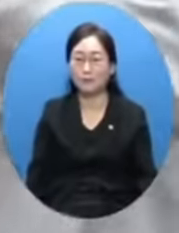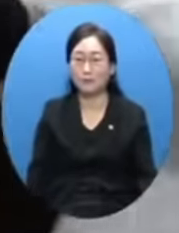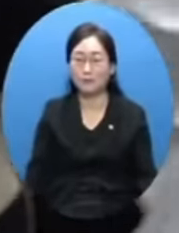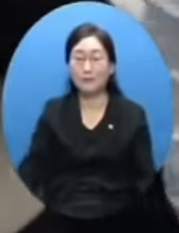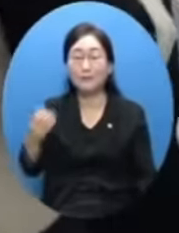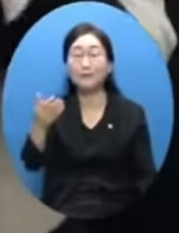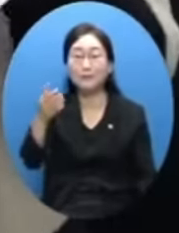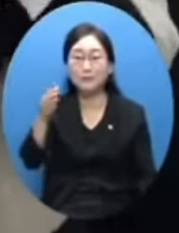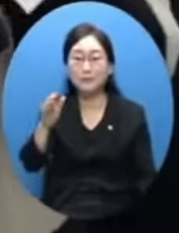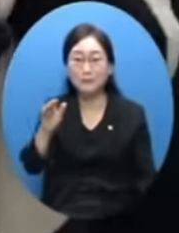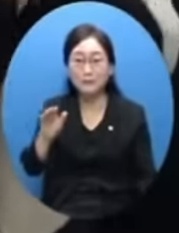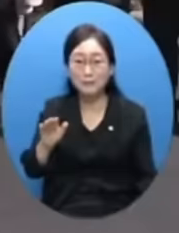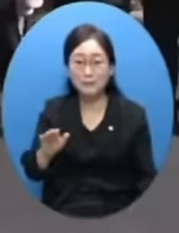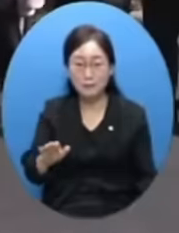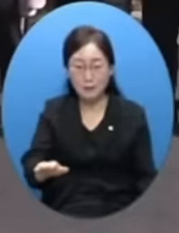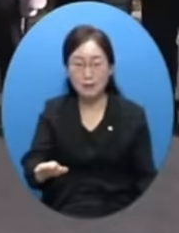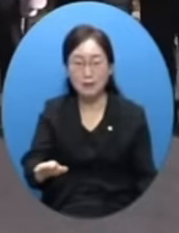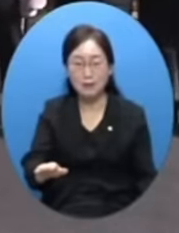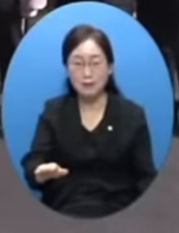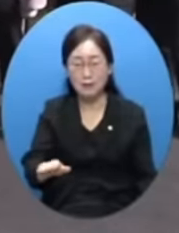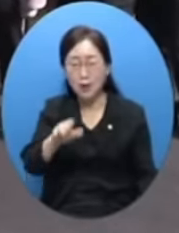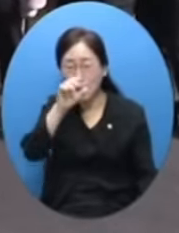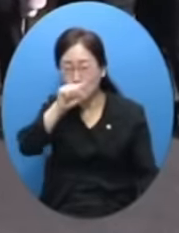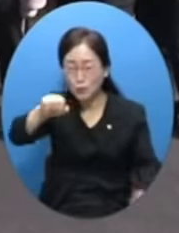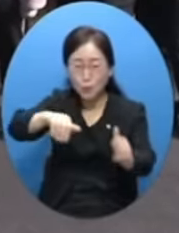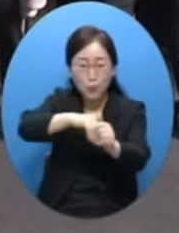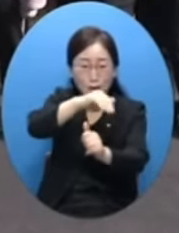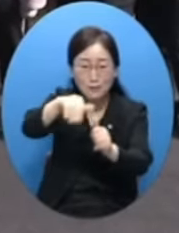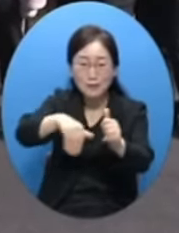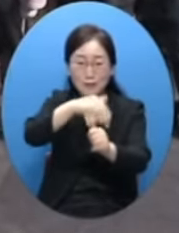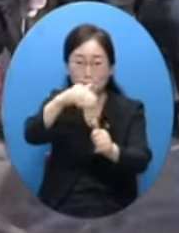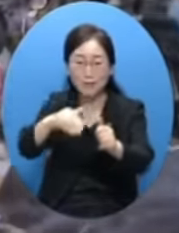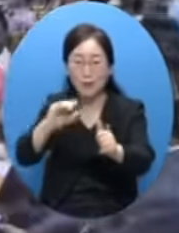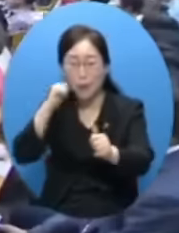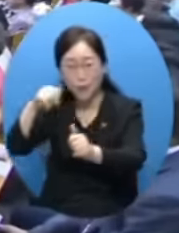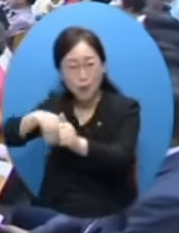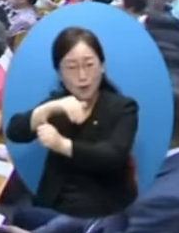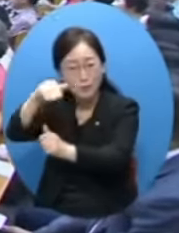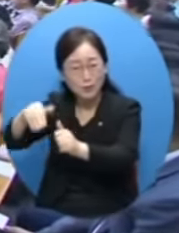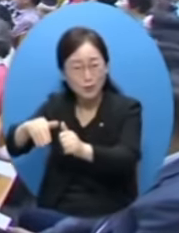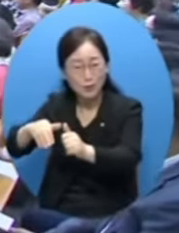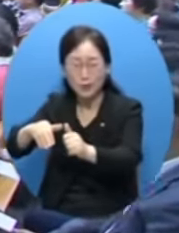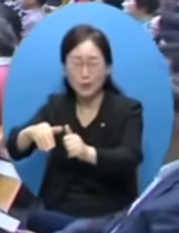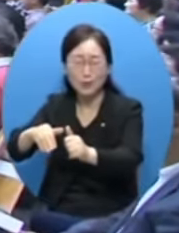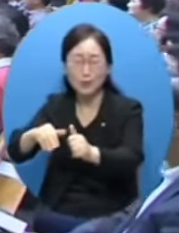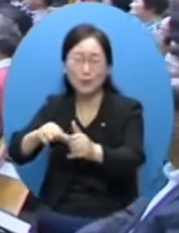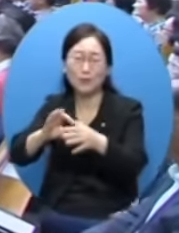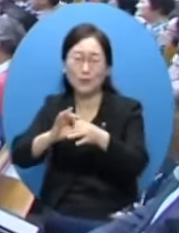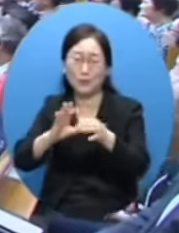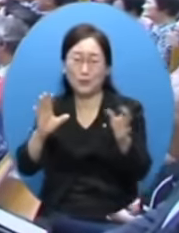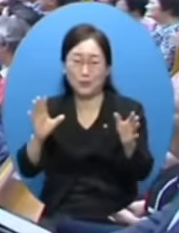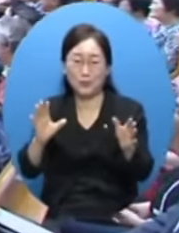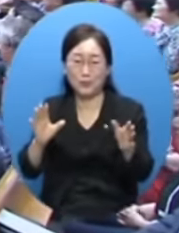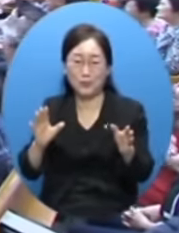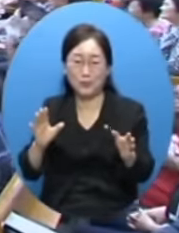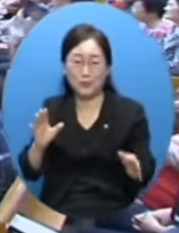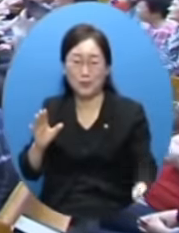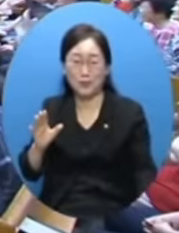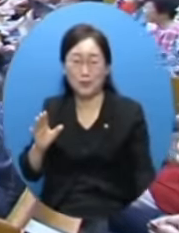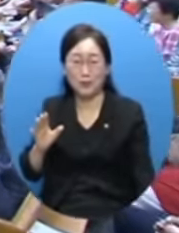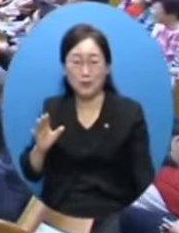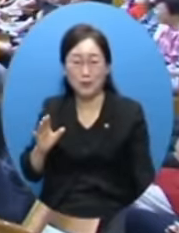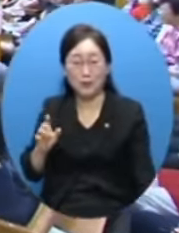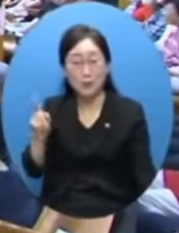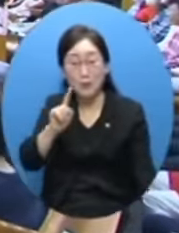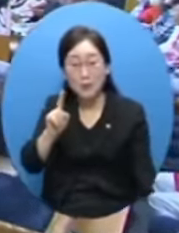그런데 아무리 좋은 환경이든 또한 어려운 환경이든 어느 환경에 처해